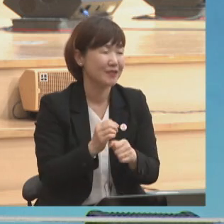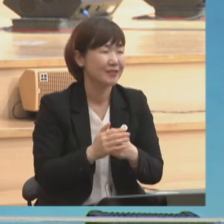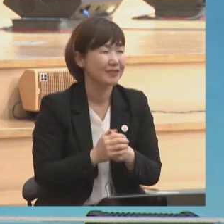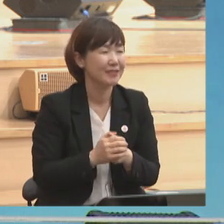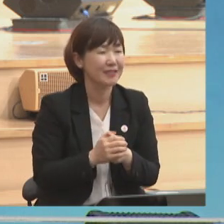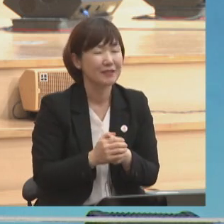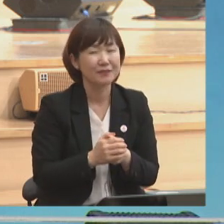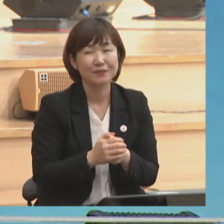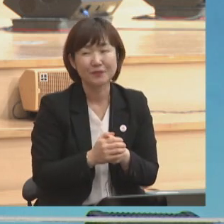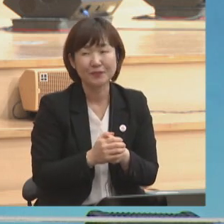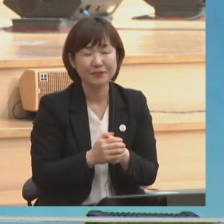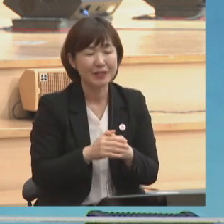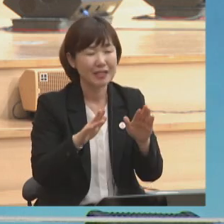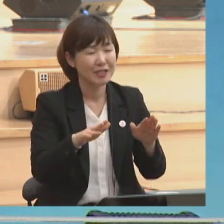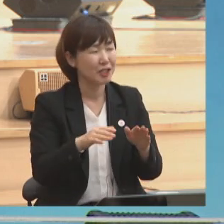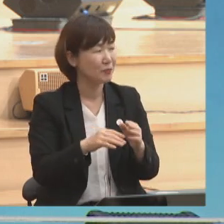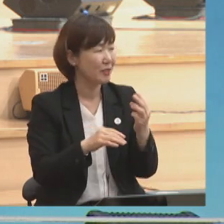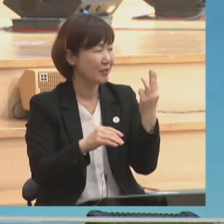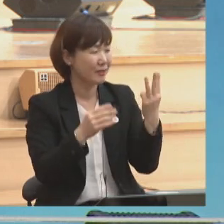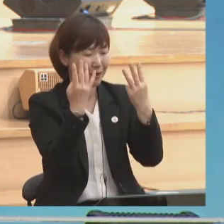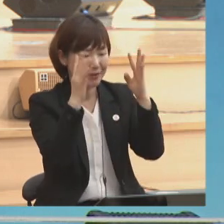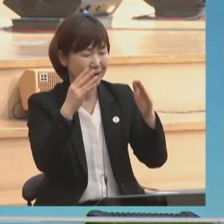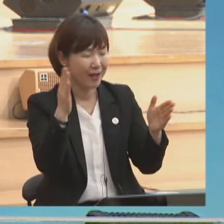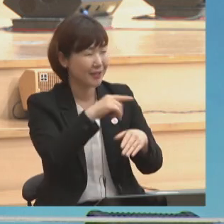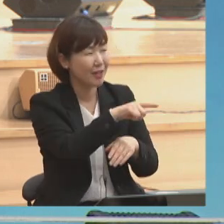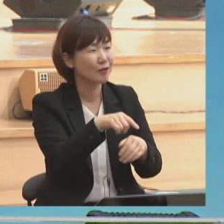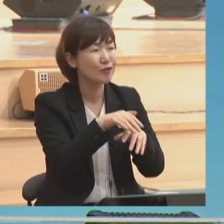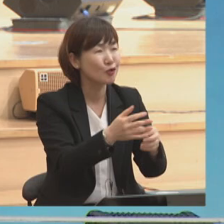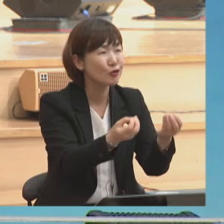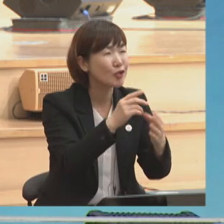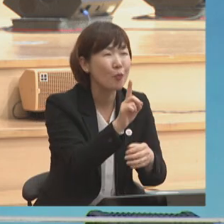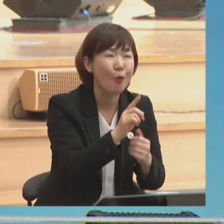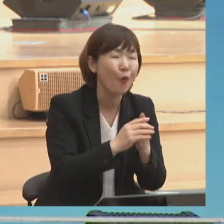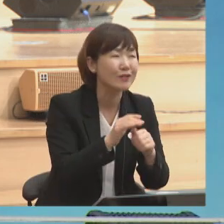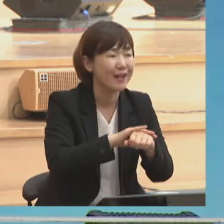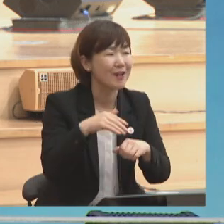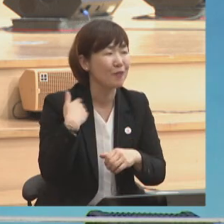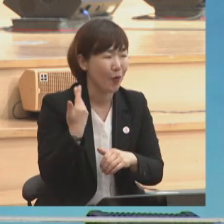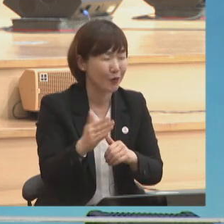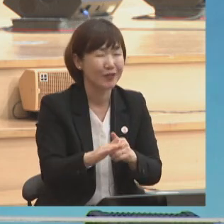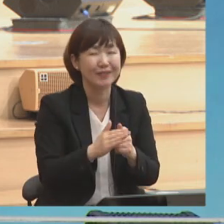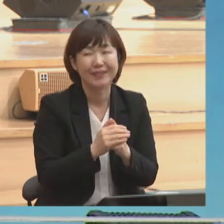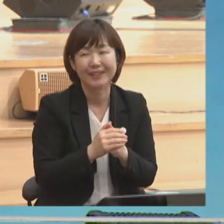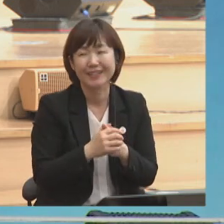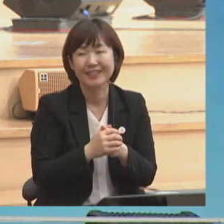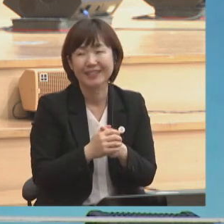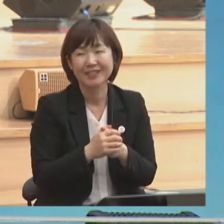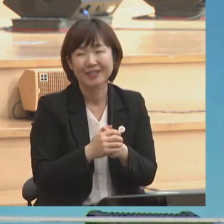지금 이 사관생도들은 진군식이 뭔지를 모릅니다. 저들만 하는 게 진군식인 줄 알고.